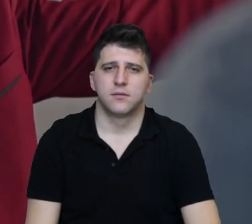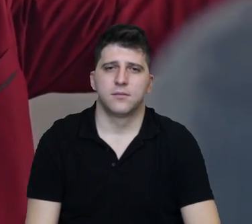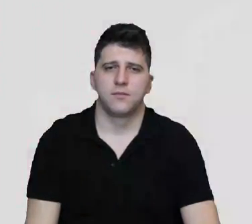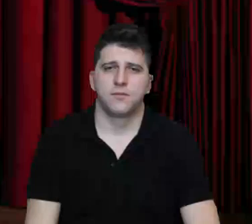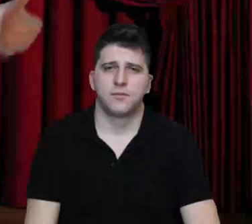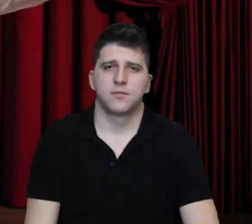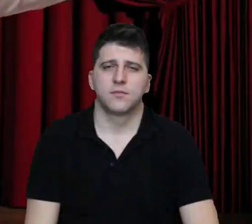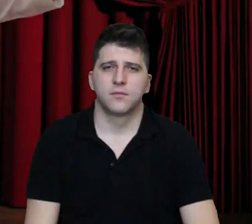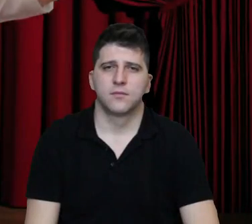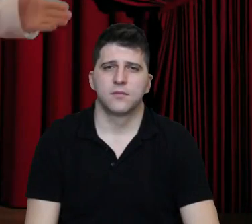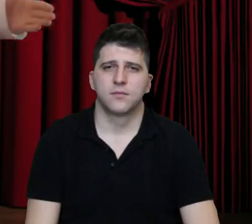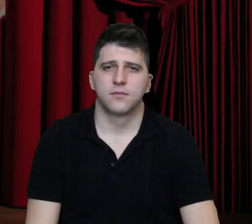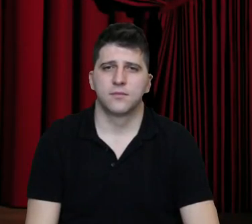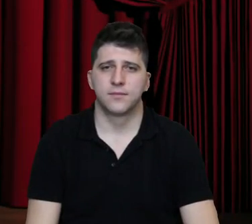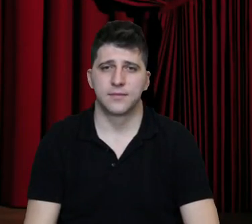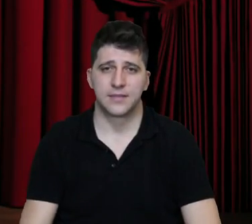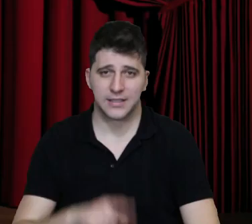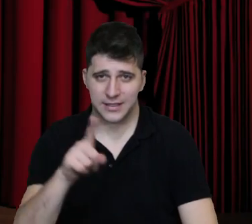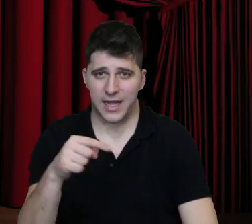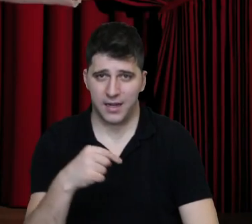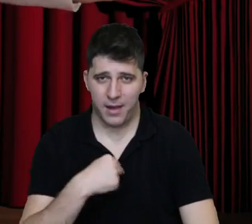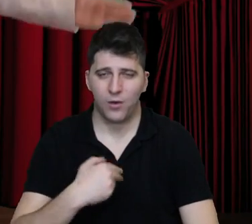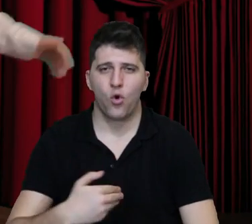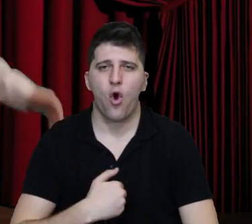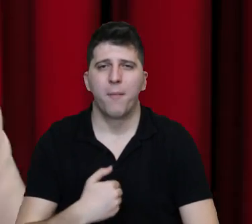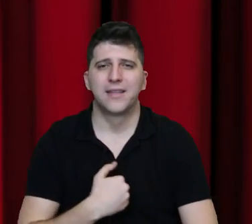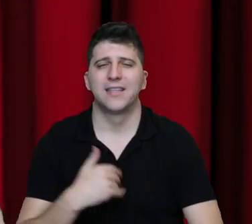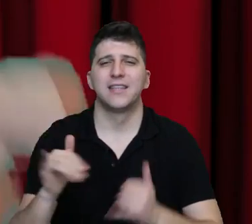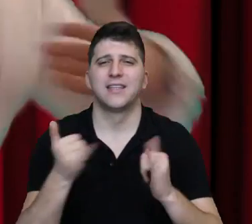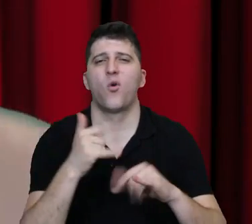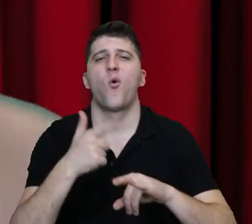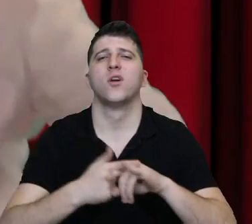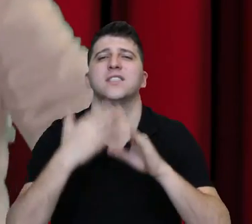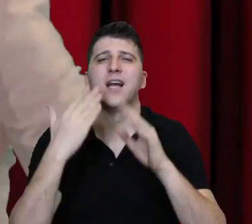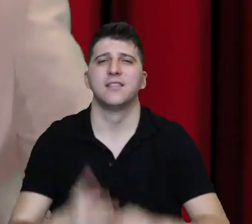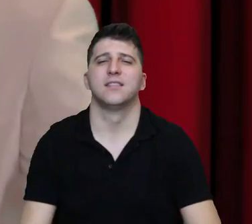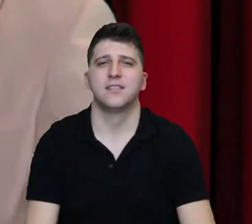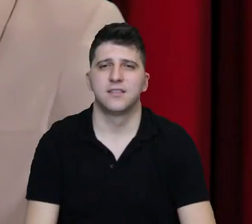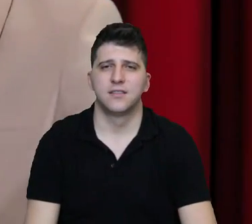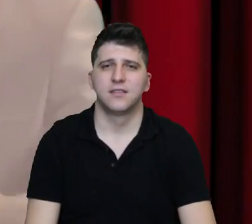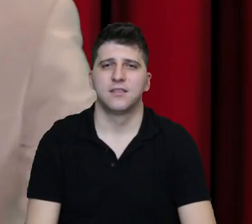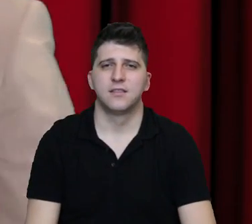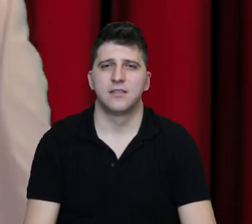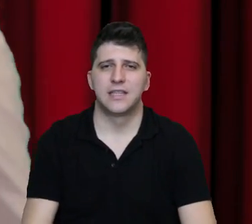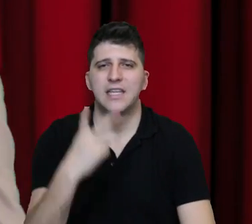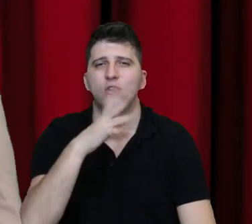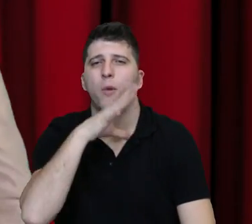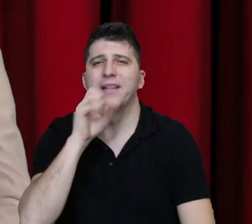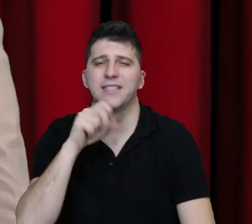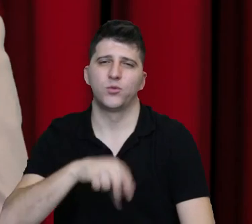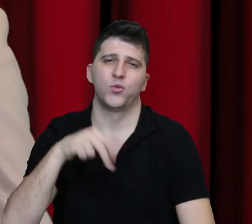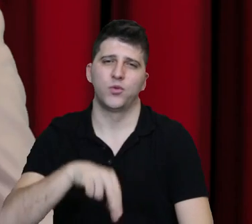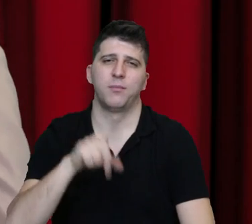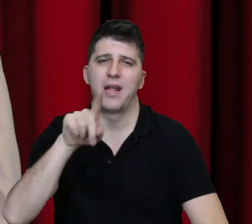İsmail hayalinde sahnede. Senli benli komedi şovuma hoş geldiniz. Etrafında döndü. İki domates yolda yürüyormuş.